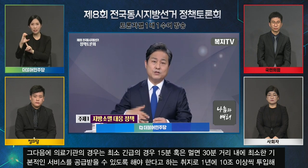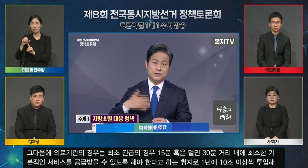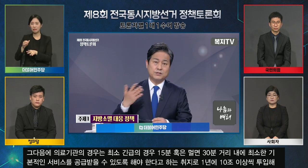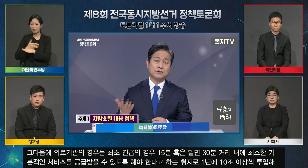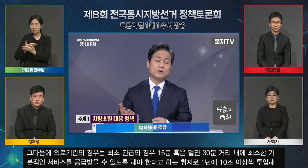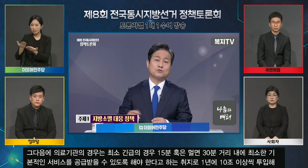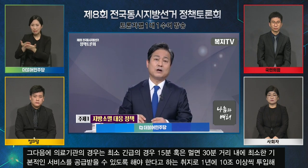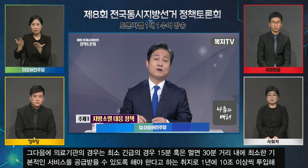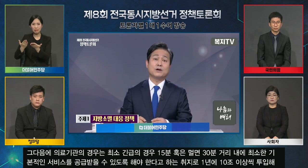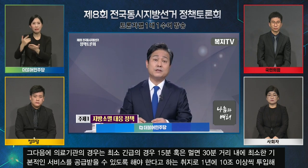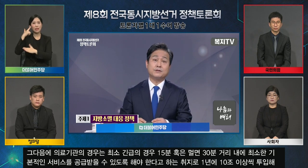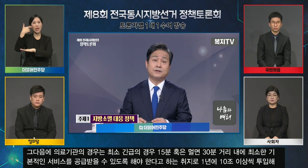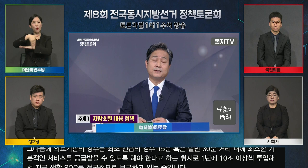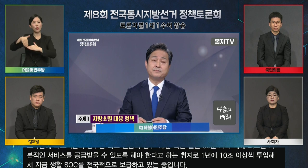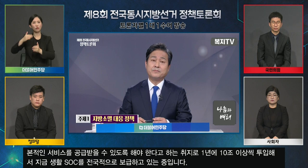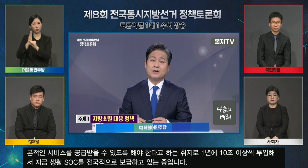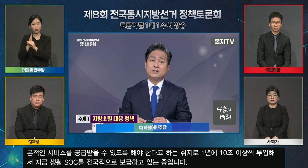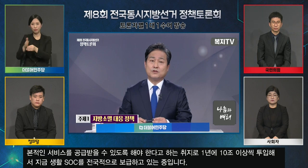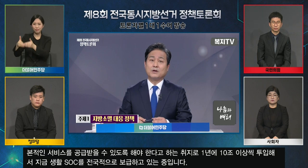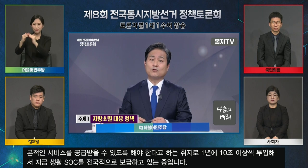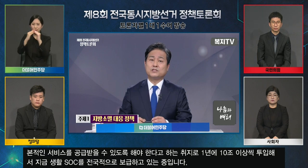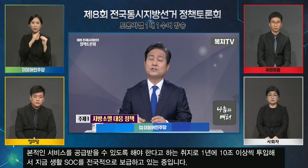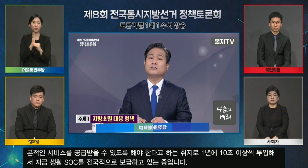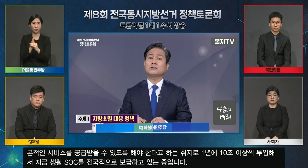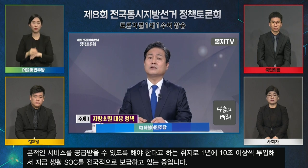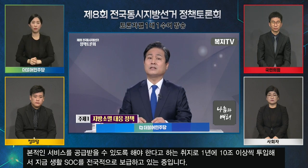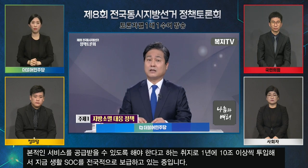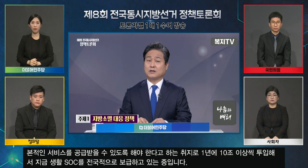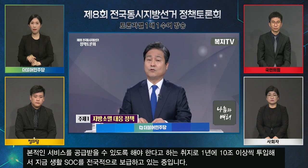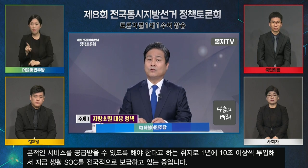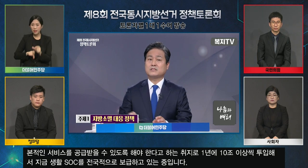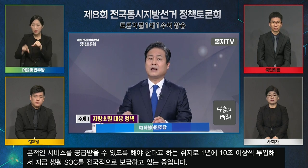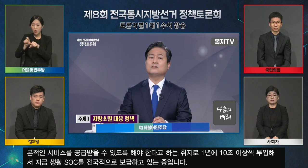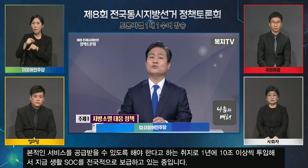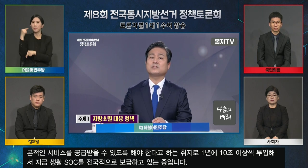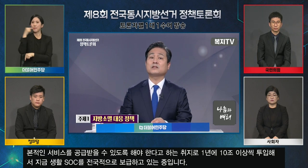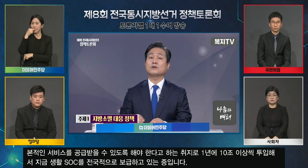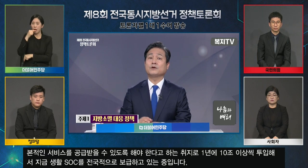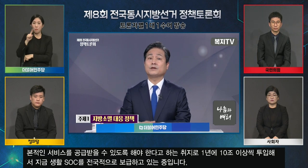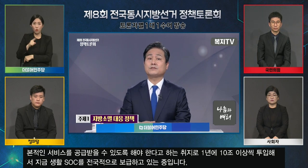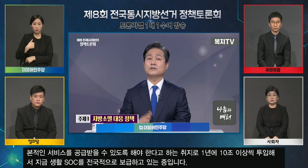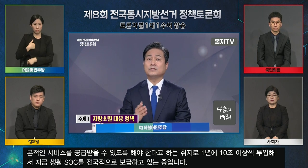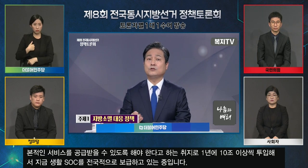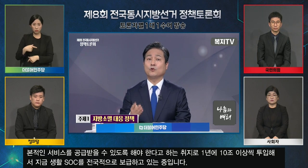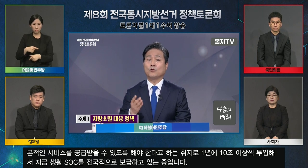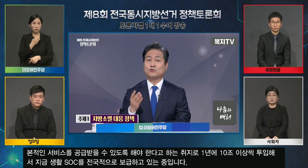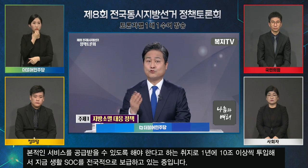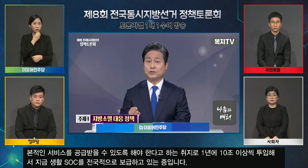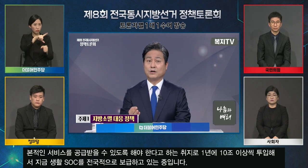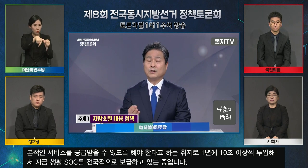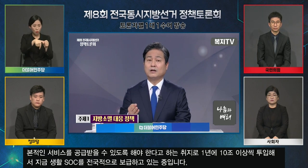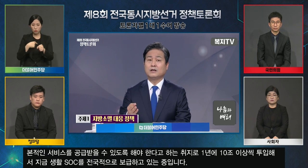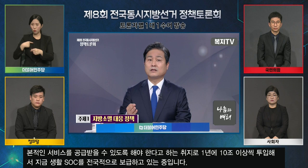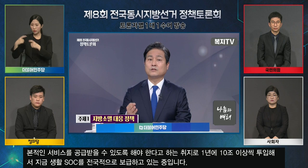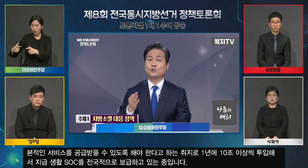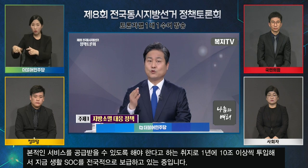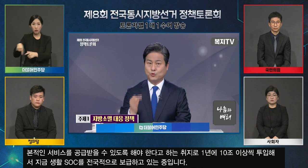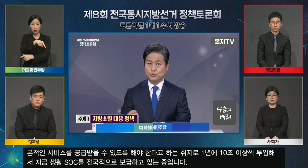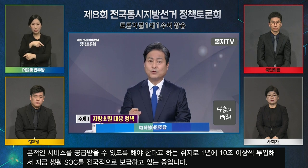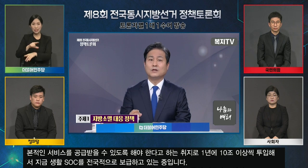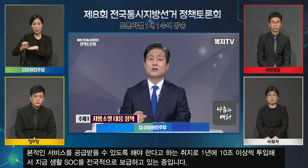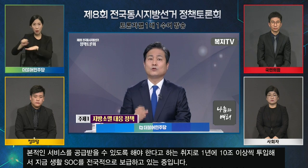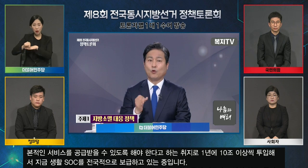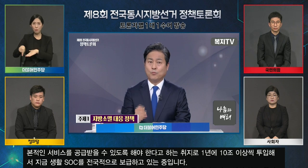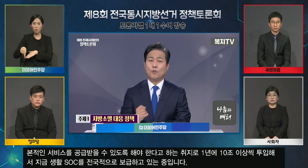이제 이것을 훨씬 더 강화해서 정말로 지역이 다르다고 사는 곳이 다르다고 해서 의료, 주거 그리고